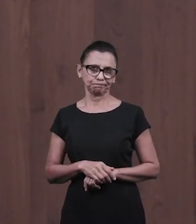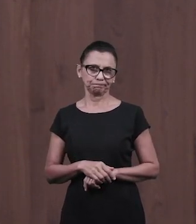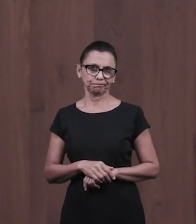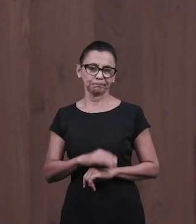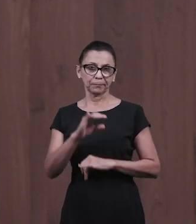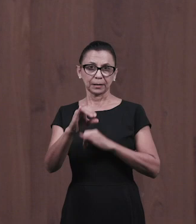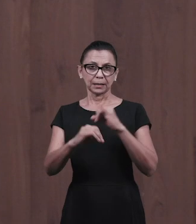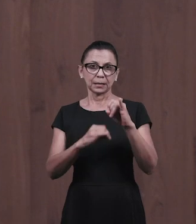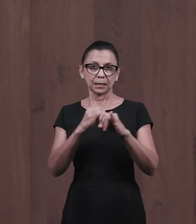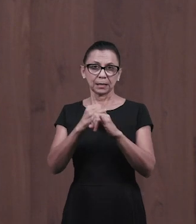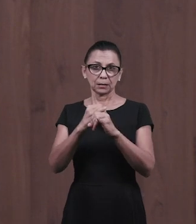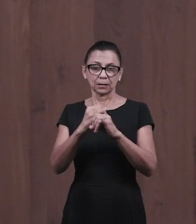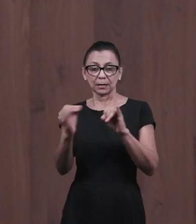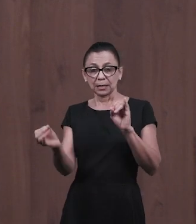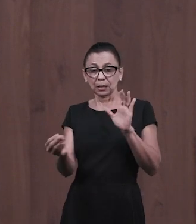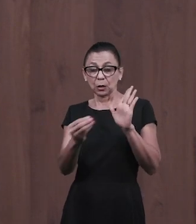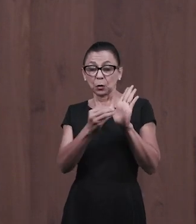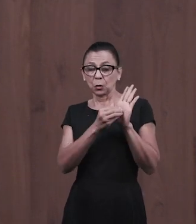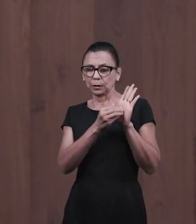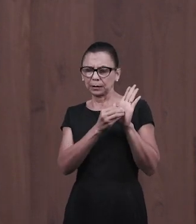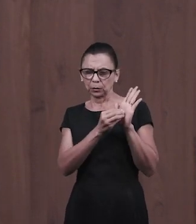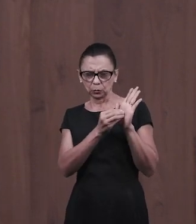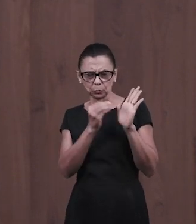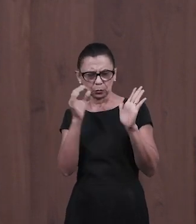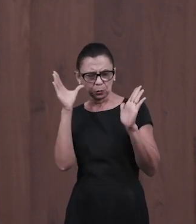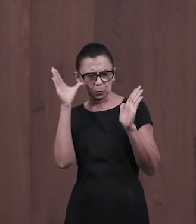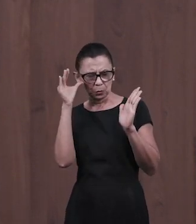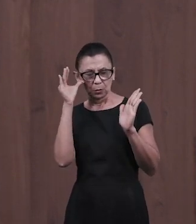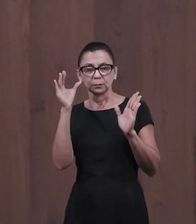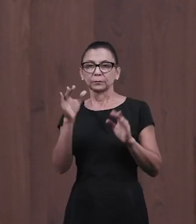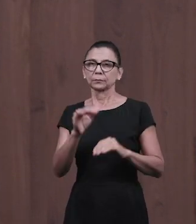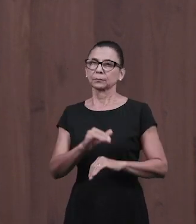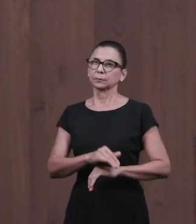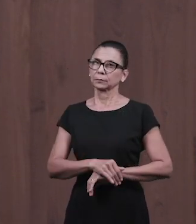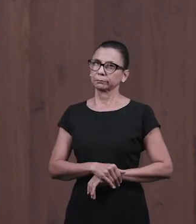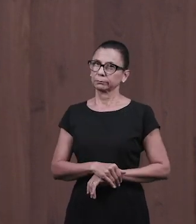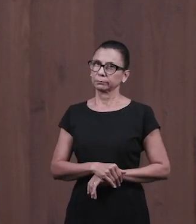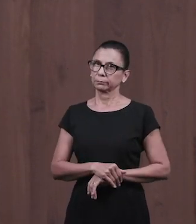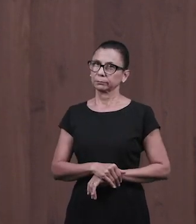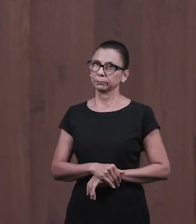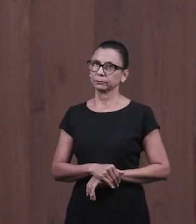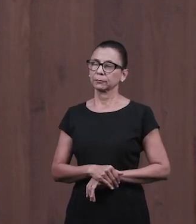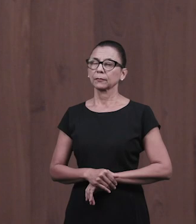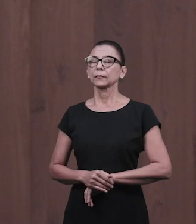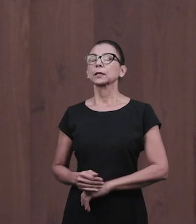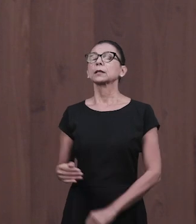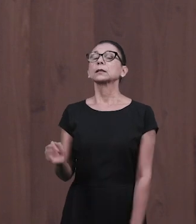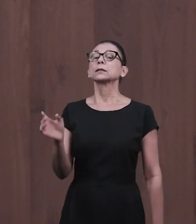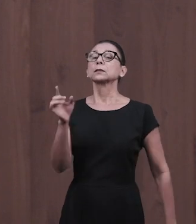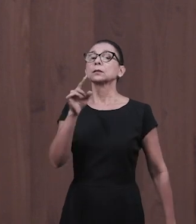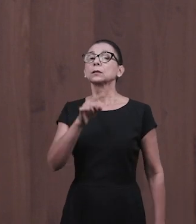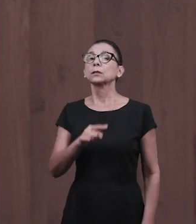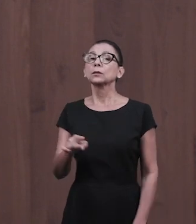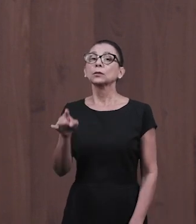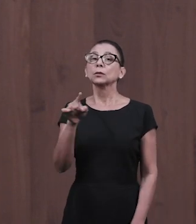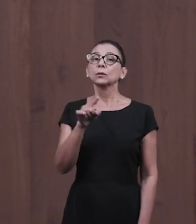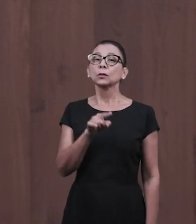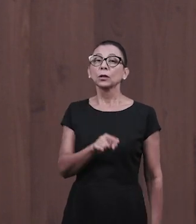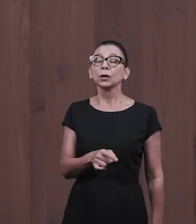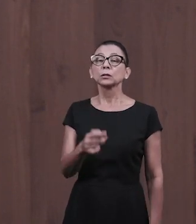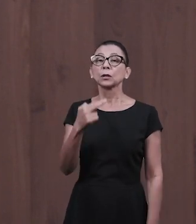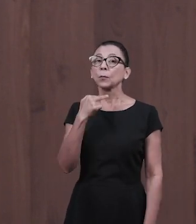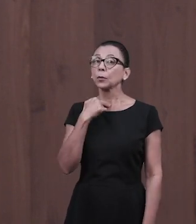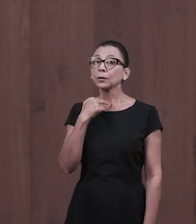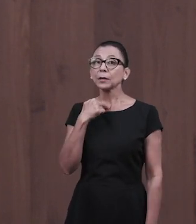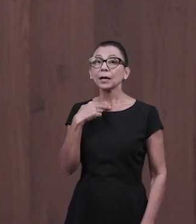nous entendons ces choses, au lieu de prêter l'oreille à la parole de Dieu, nous sommes en train de nous dévier de l'enseignement du